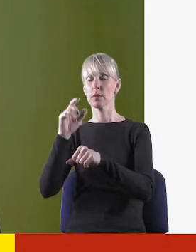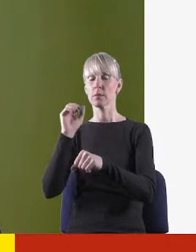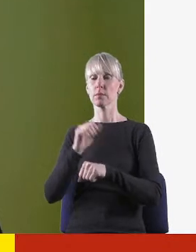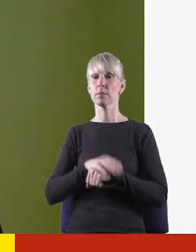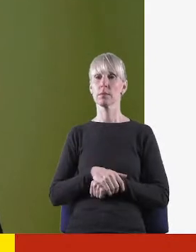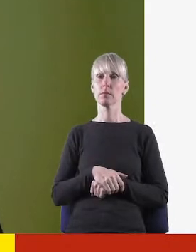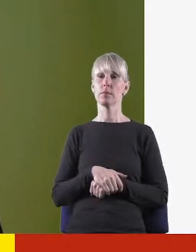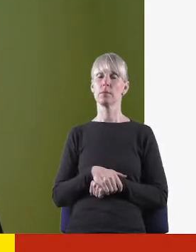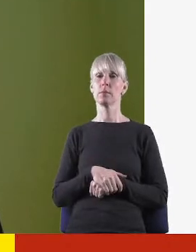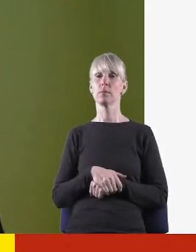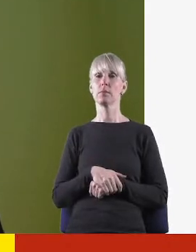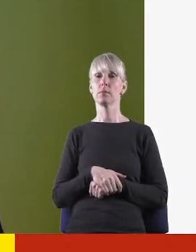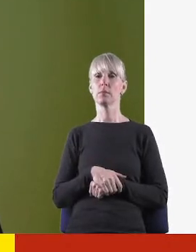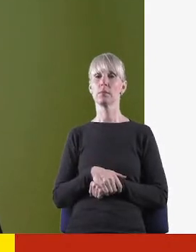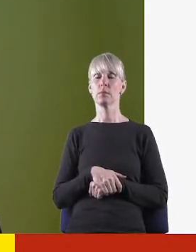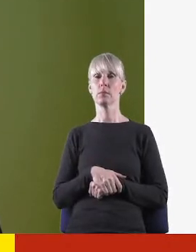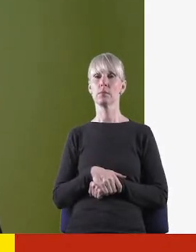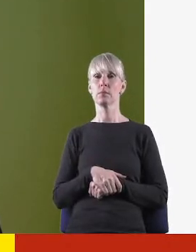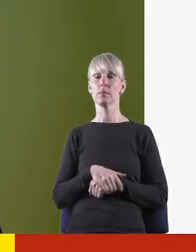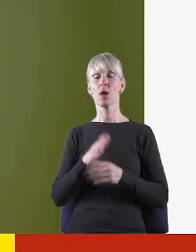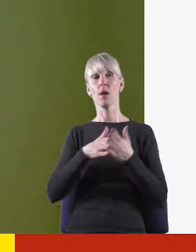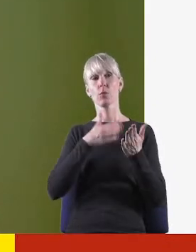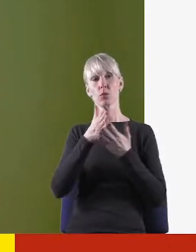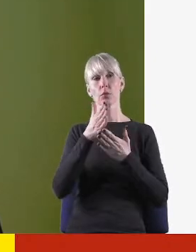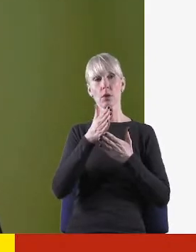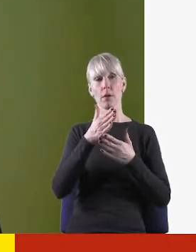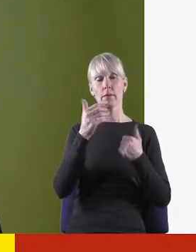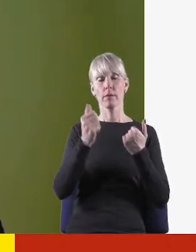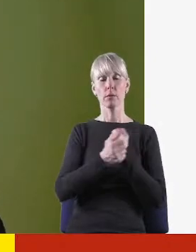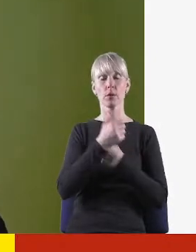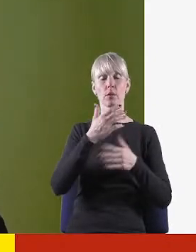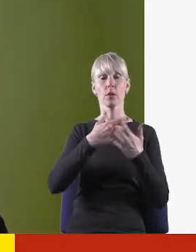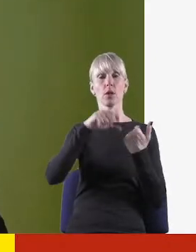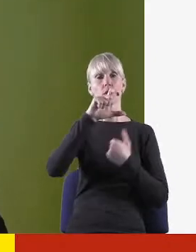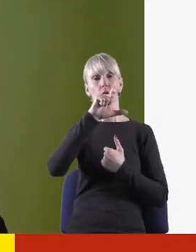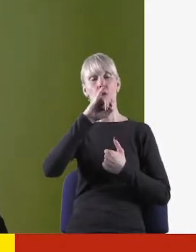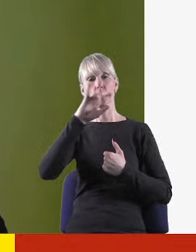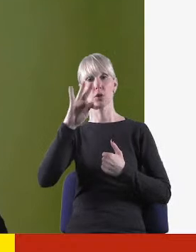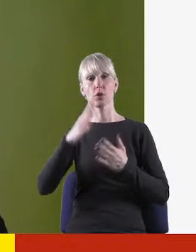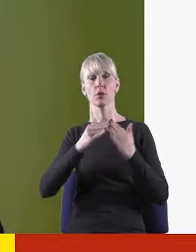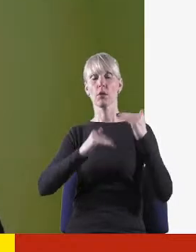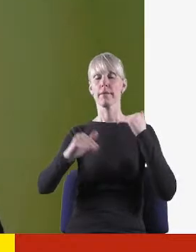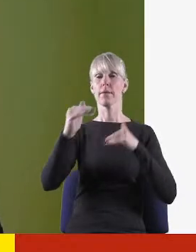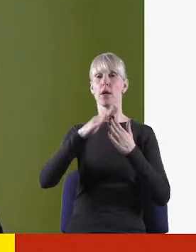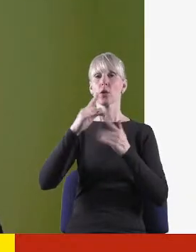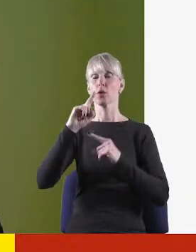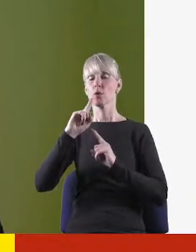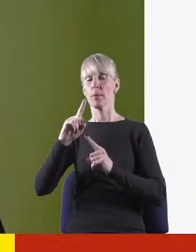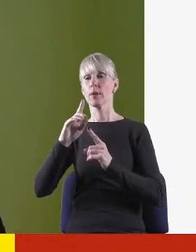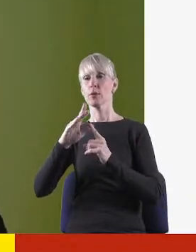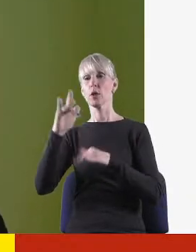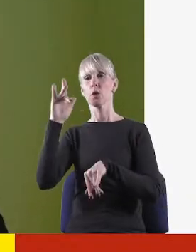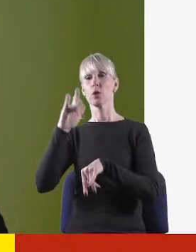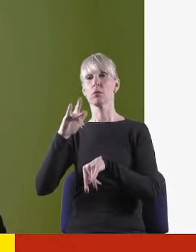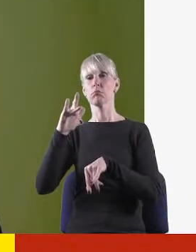zapewne będą skutkowały większymi kosztami, a generalnie większy CIT i to wszystko, co się dzieje,